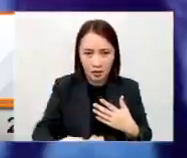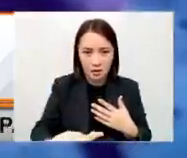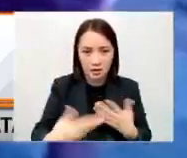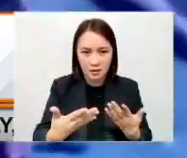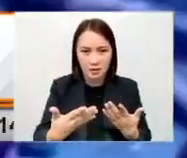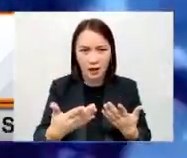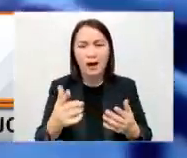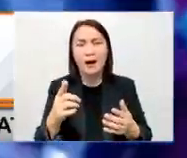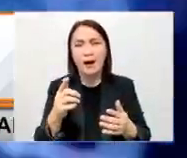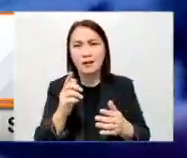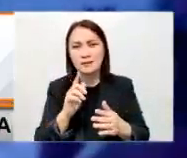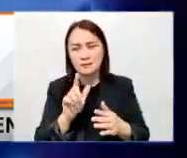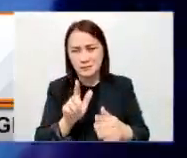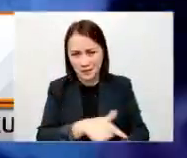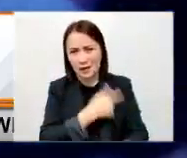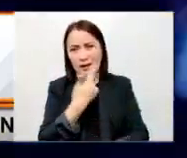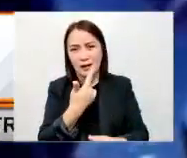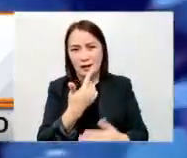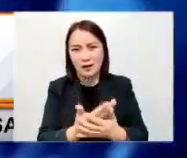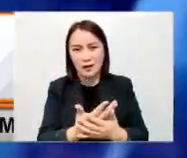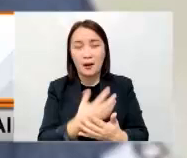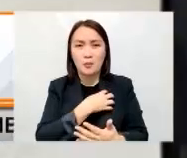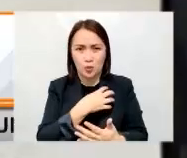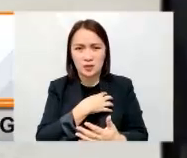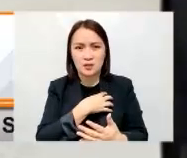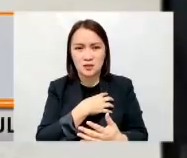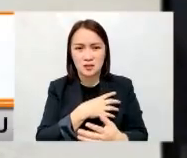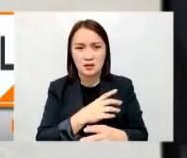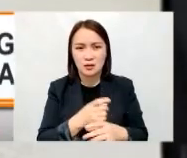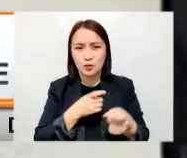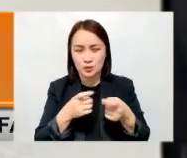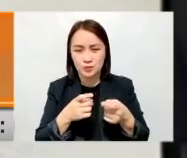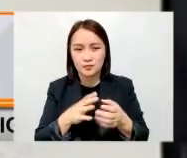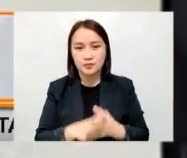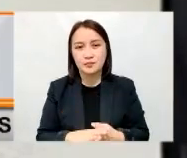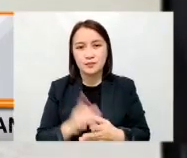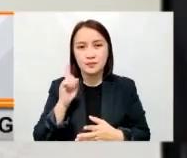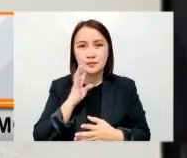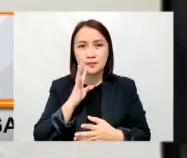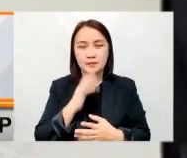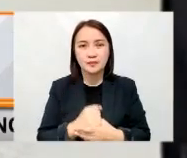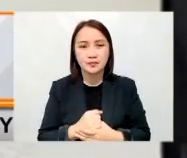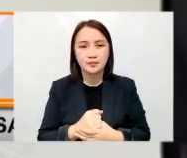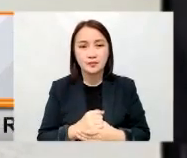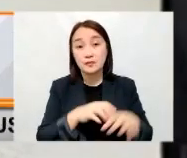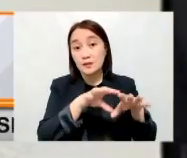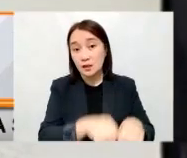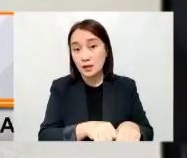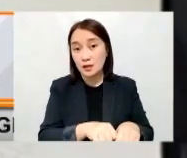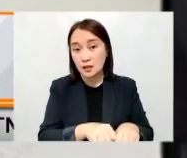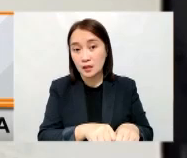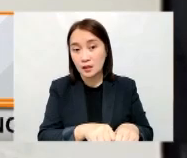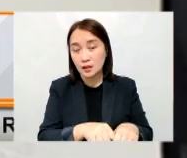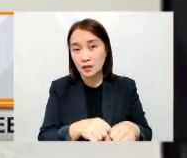bakbakan, saka naawat ng mga pulis. Dalawa lang yung nakuha nila, na arrest nila. Then yung